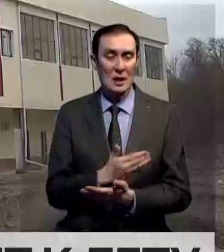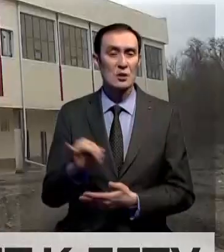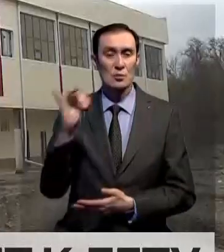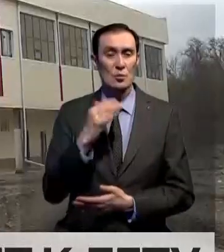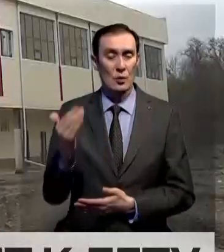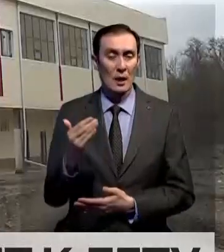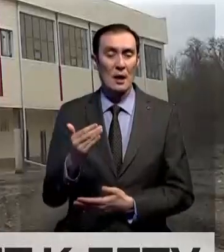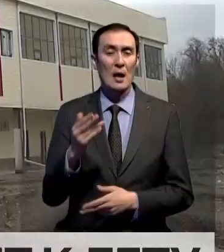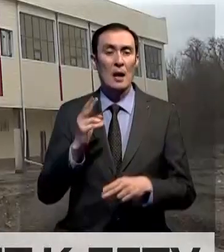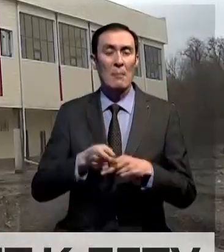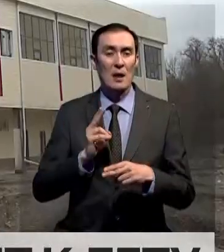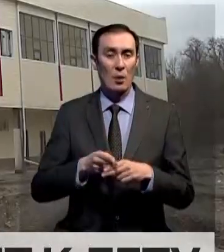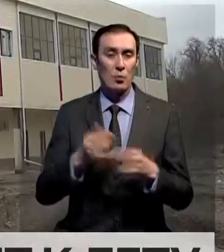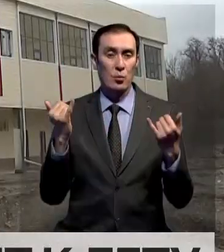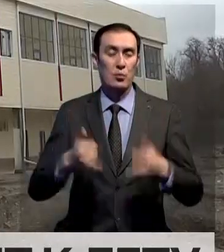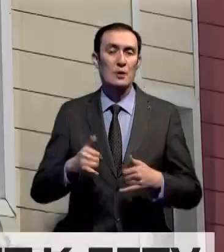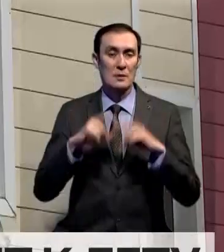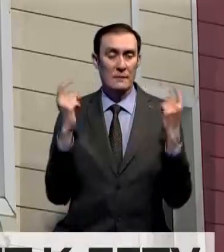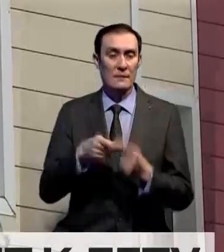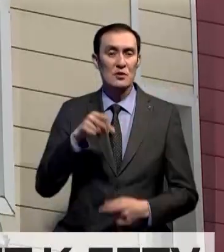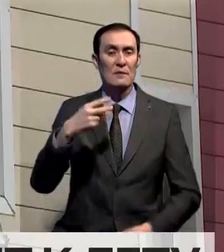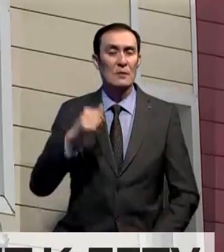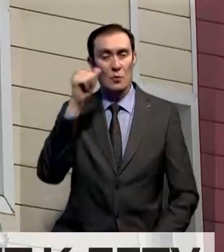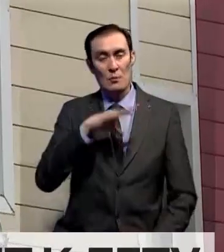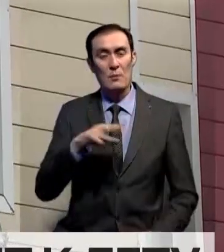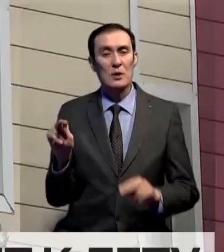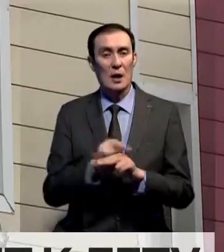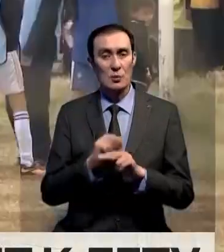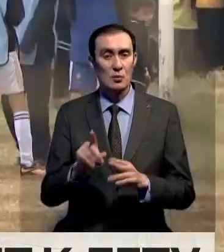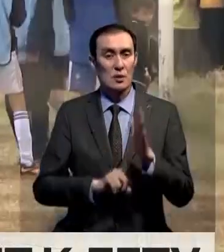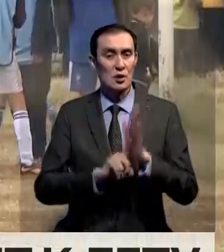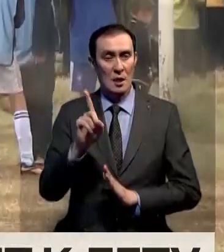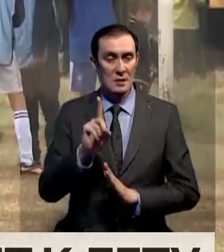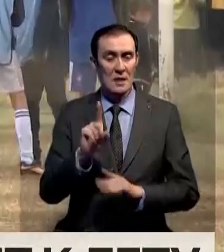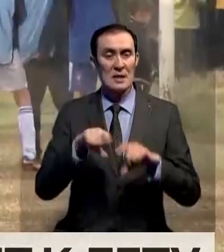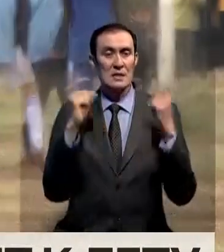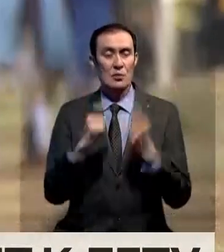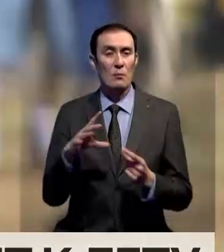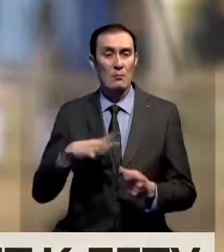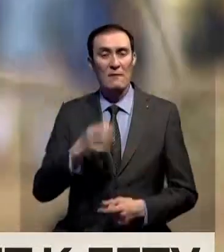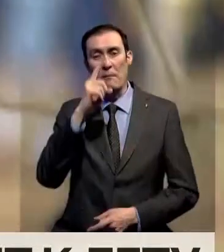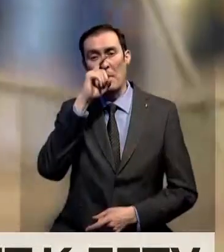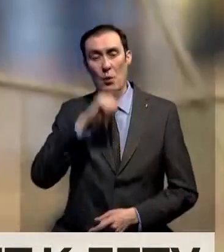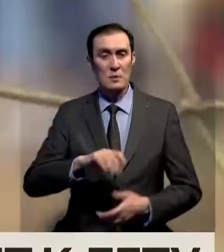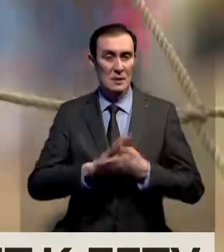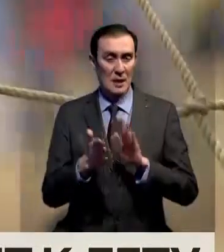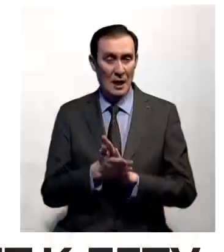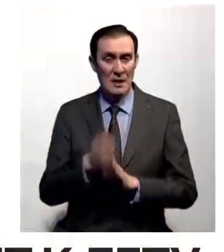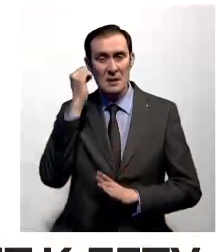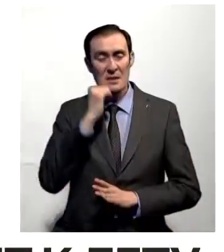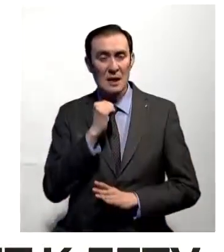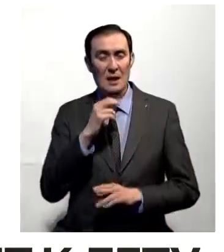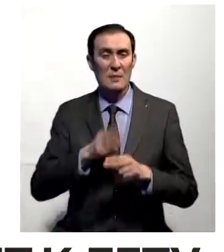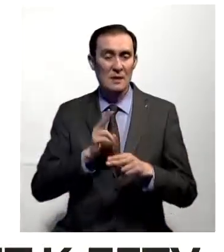страница «Металлурга». В 2020 году объект попал под реконструкцию. Стадион был в плачевном состоянии. Старые